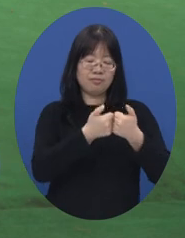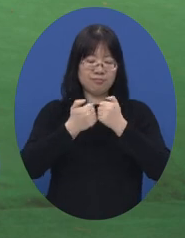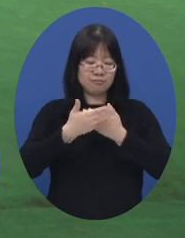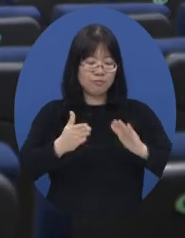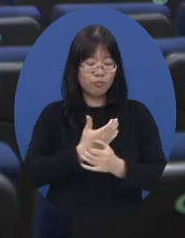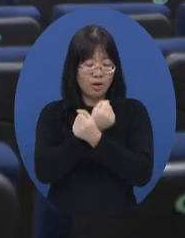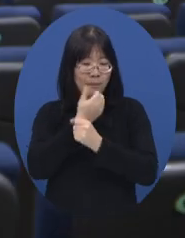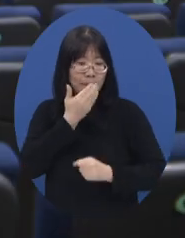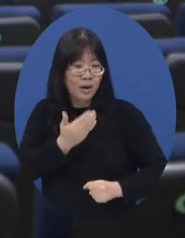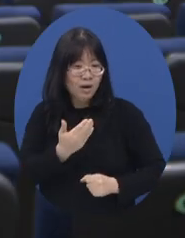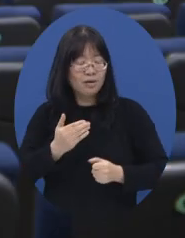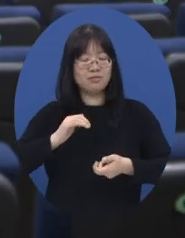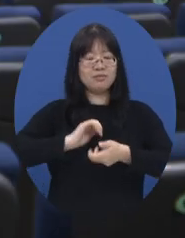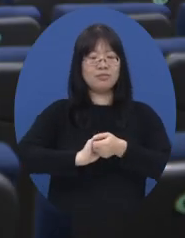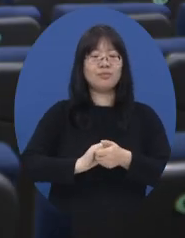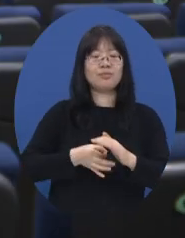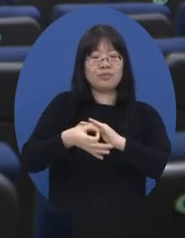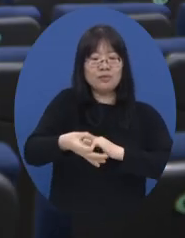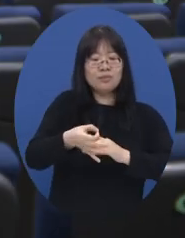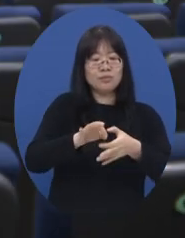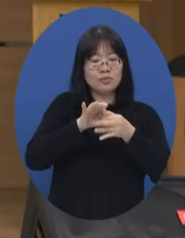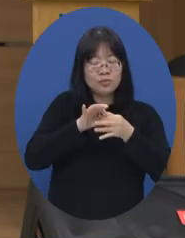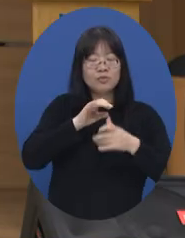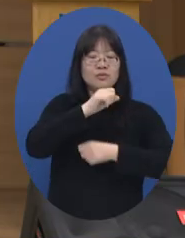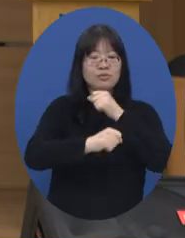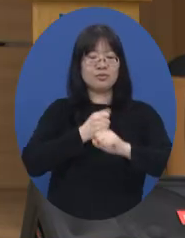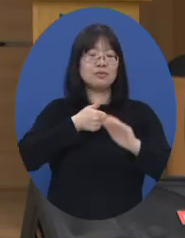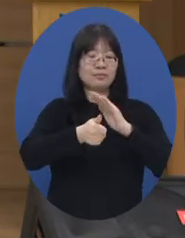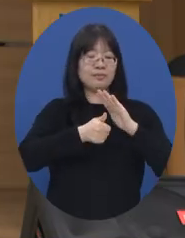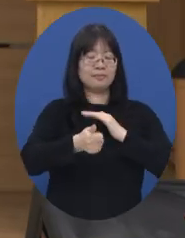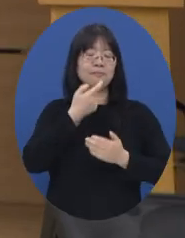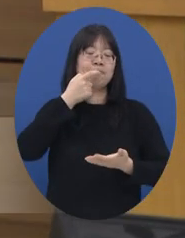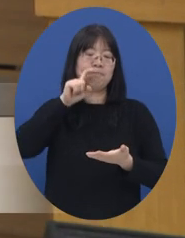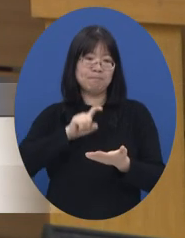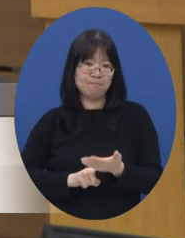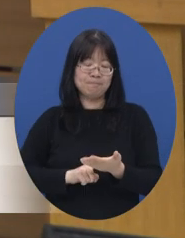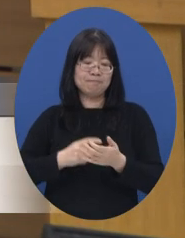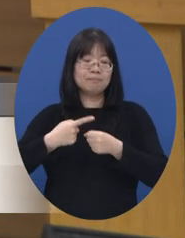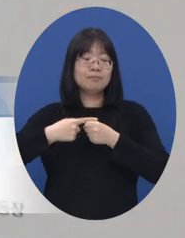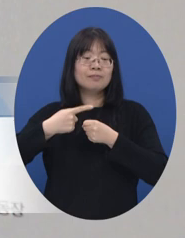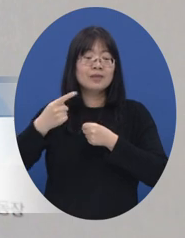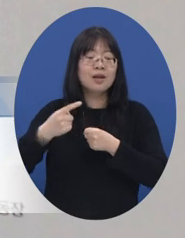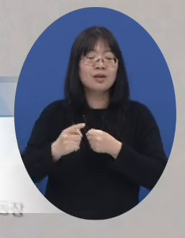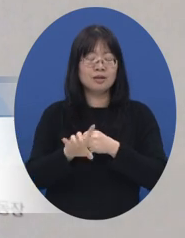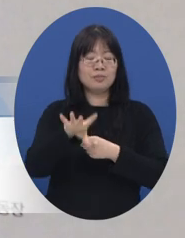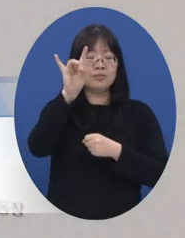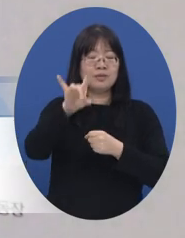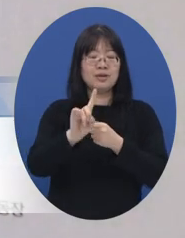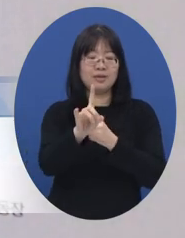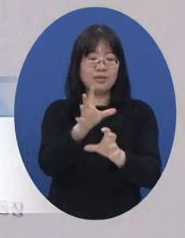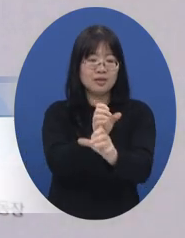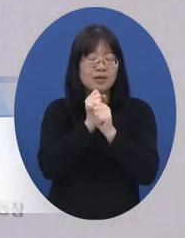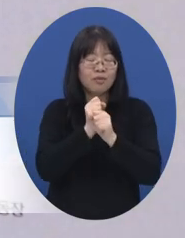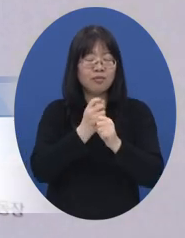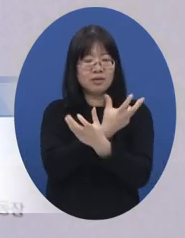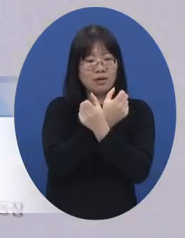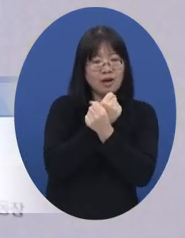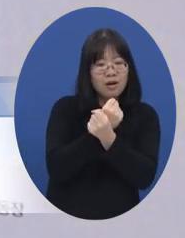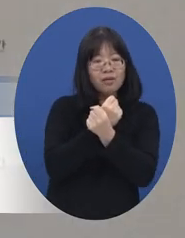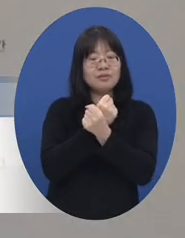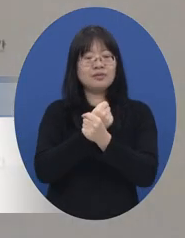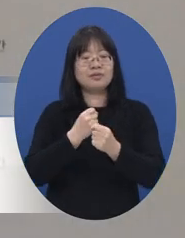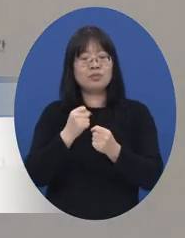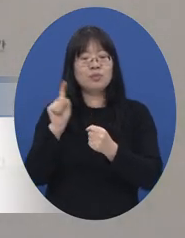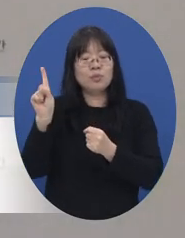하면 정해진 이용료를 내고 자유롭게 이용할 수 있게 됐습니다. 내년에는 우선 원스톱으로 예약과 결제가 가능한 시스템을